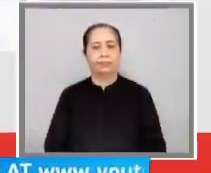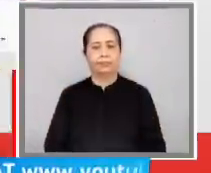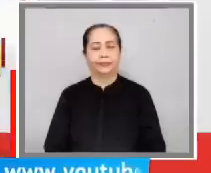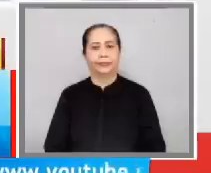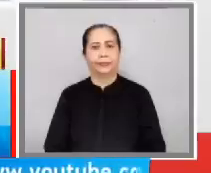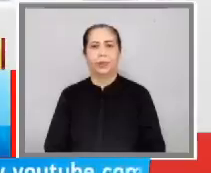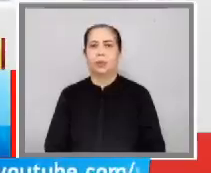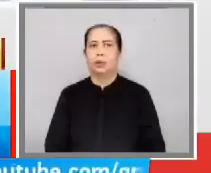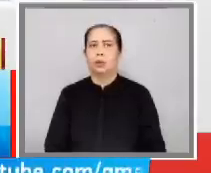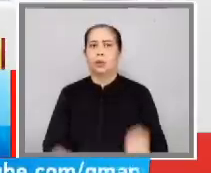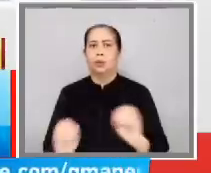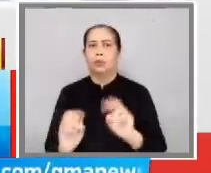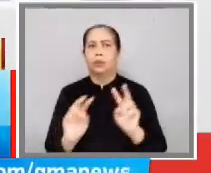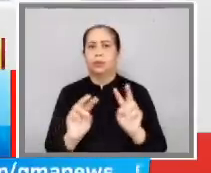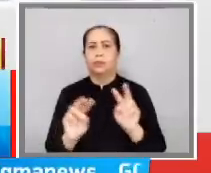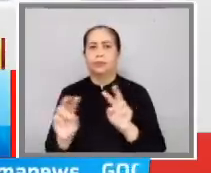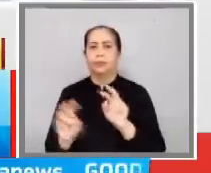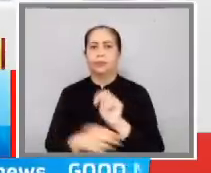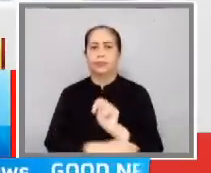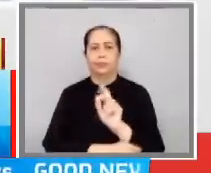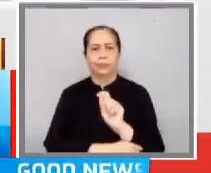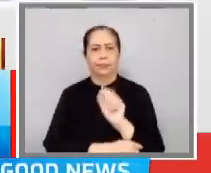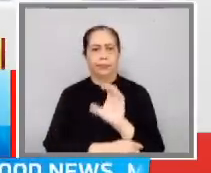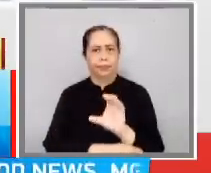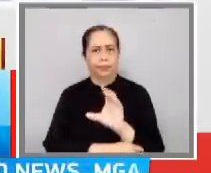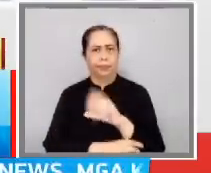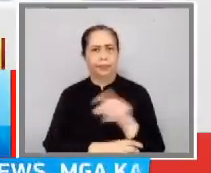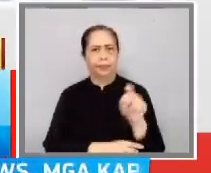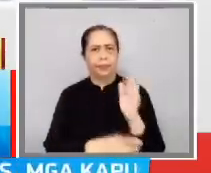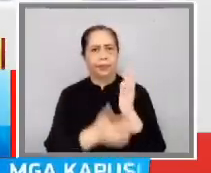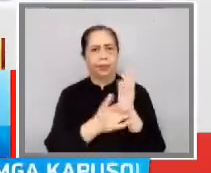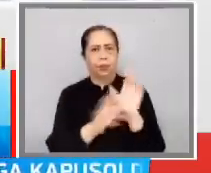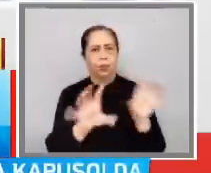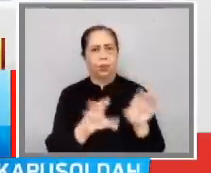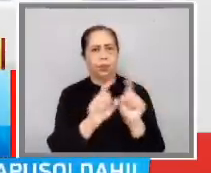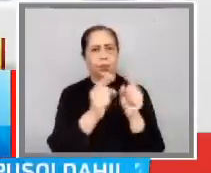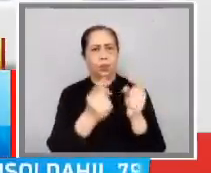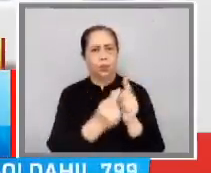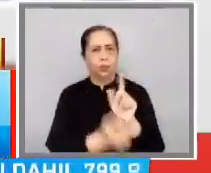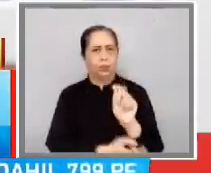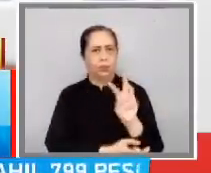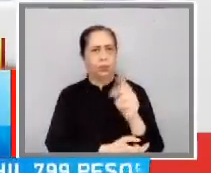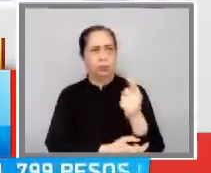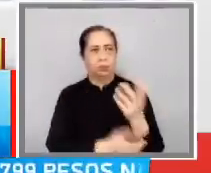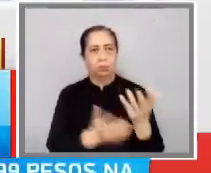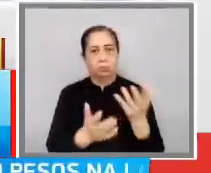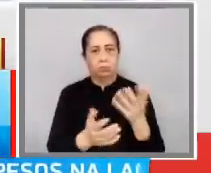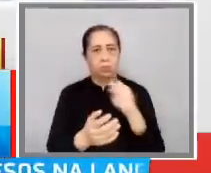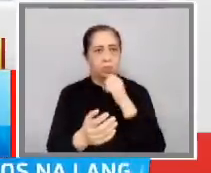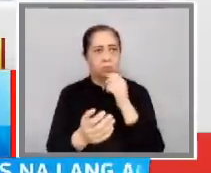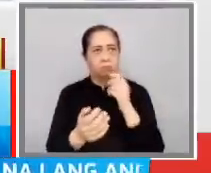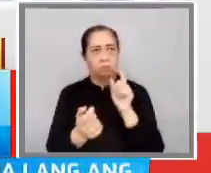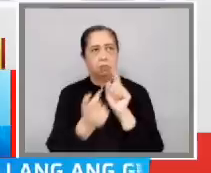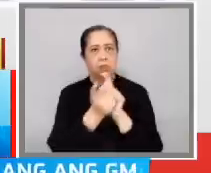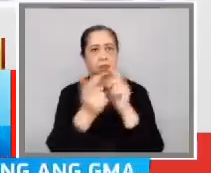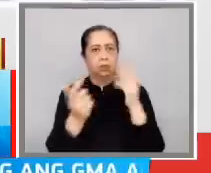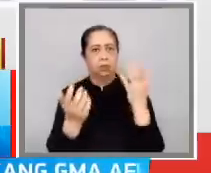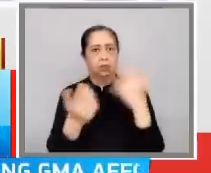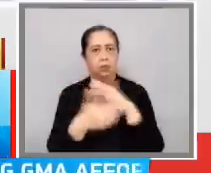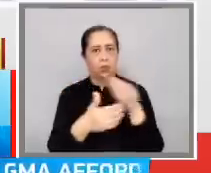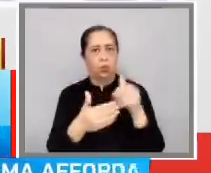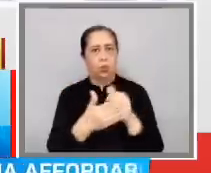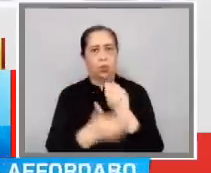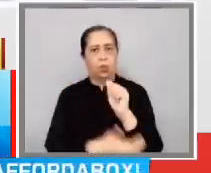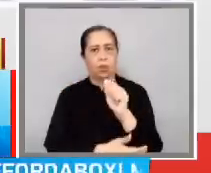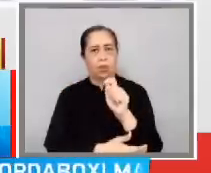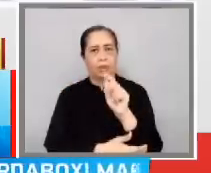naman pong nakikita no, ang NTC at yung pong technical working group na baka po hindi ma-meet ng lahat ng ating active subscribers